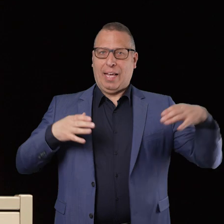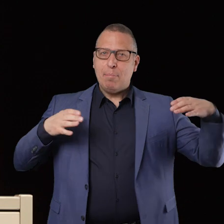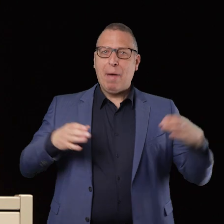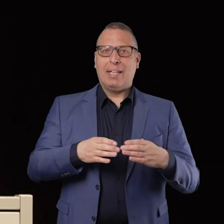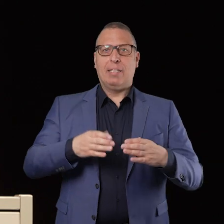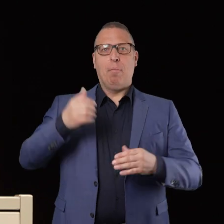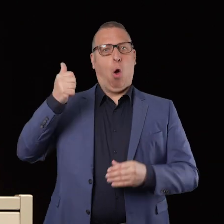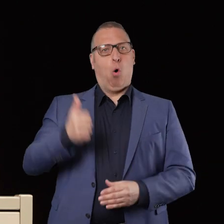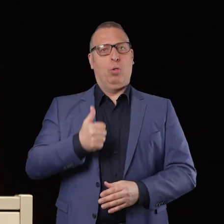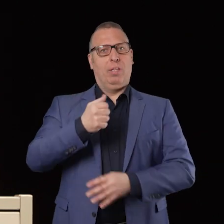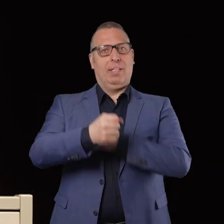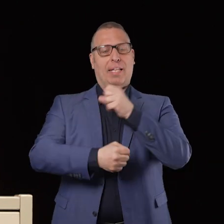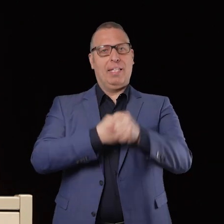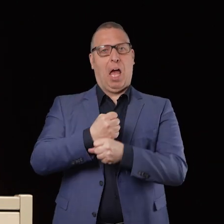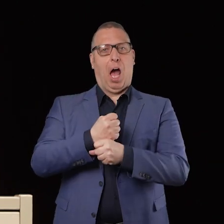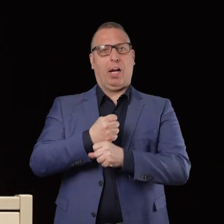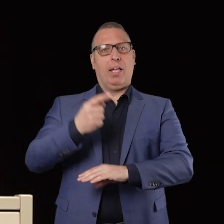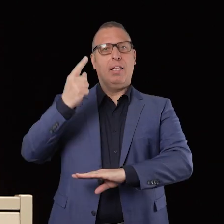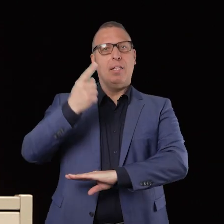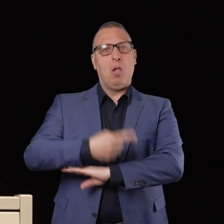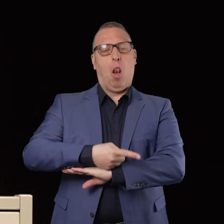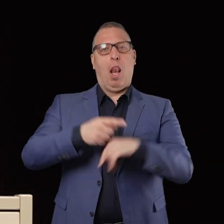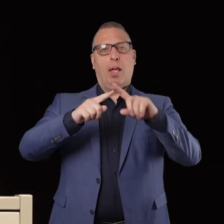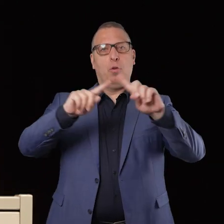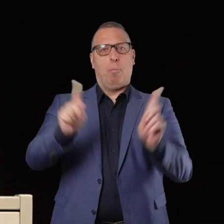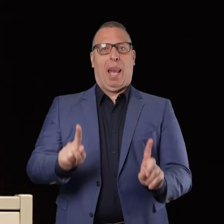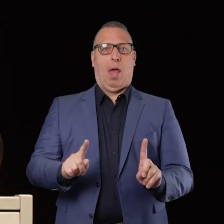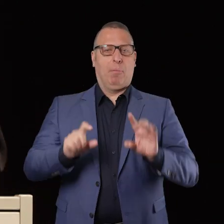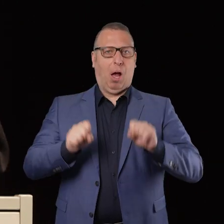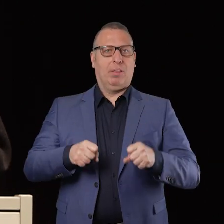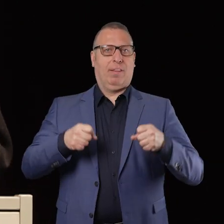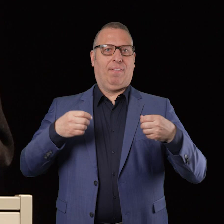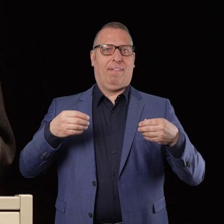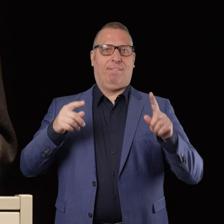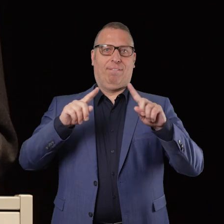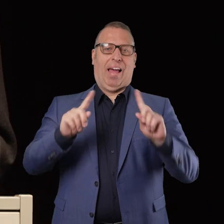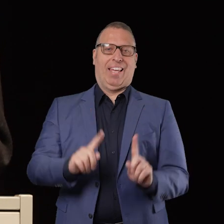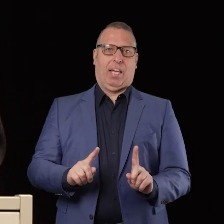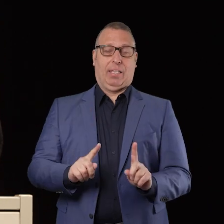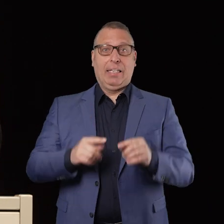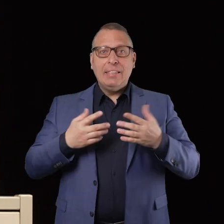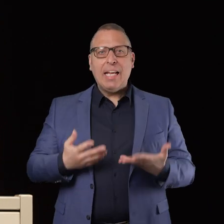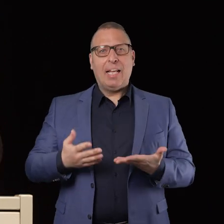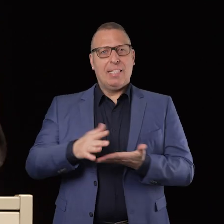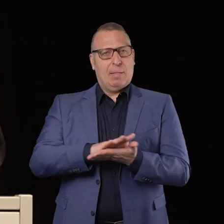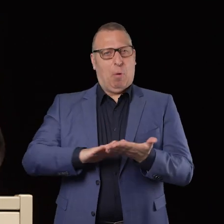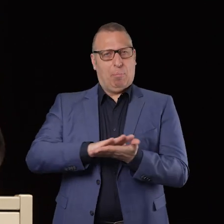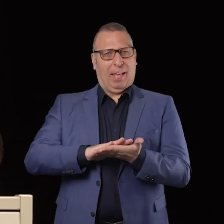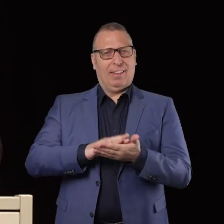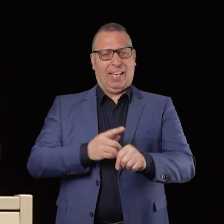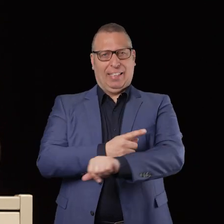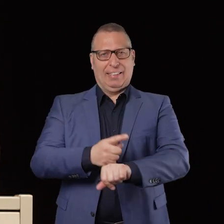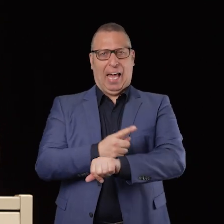gemeinsam das 100-jährige Zollvertragsjubiläum feiern können. Gerade in diesem